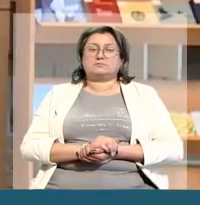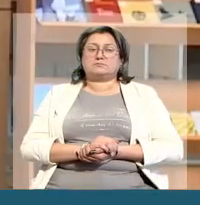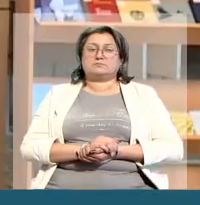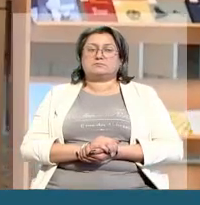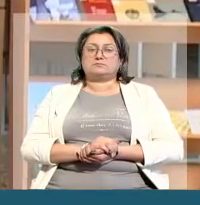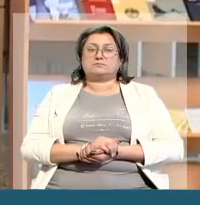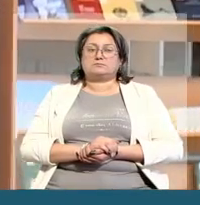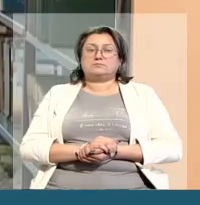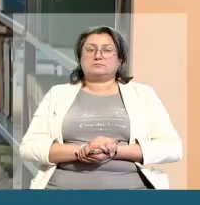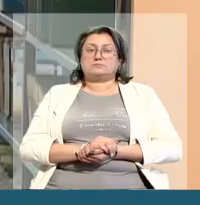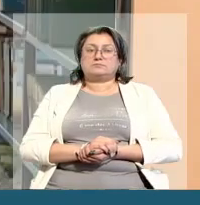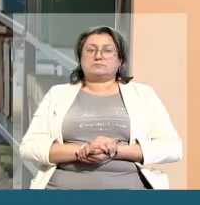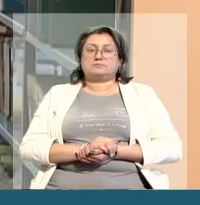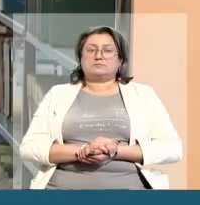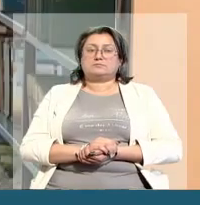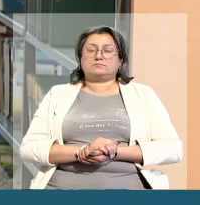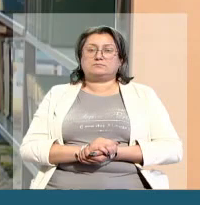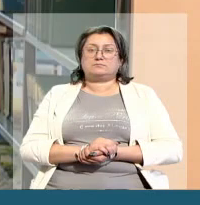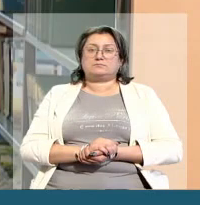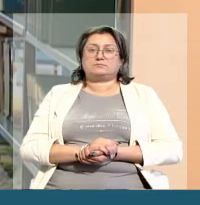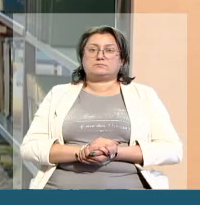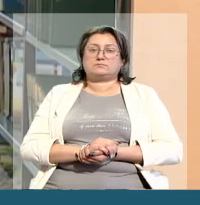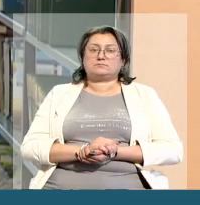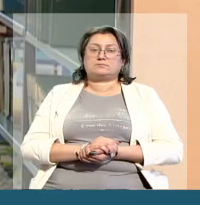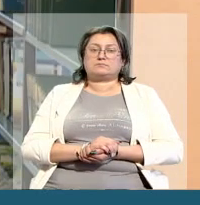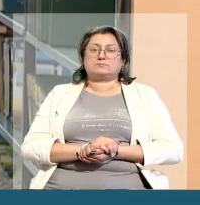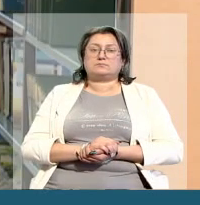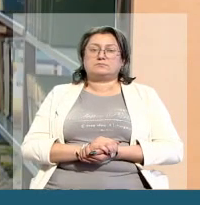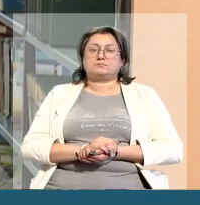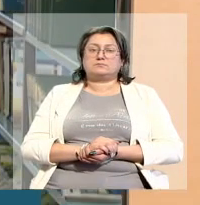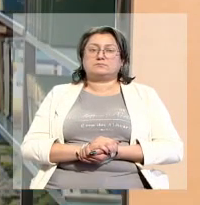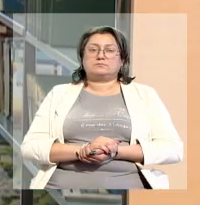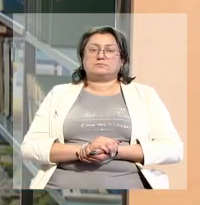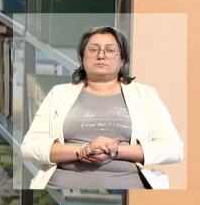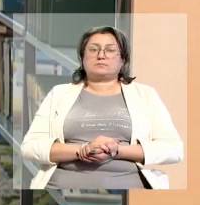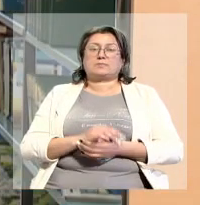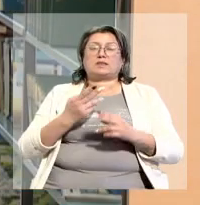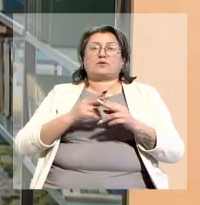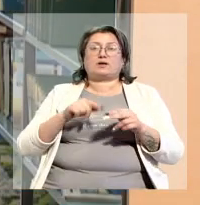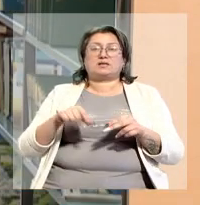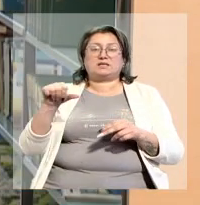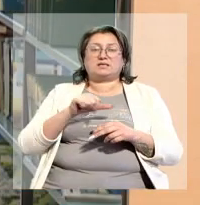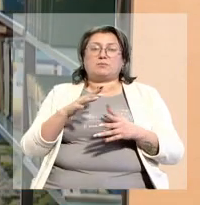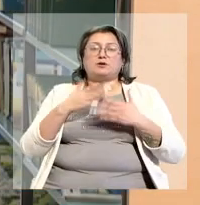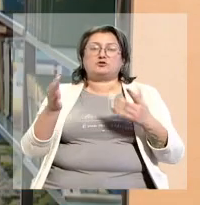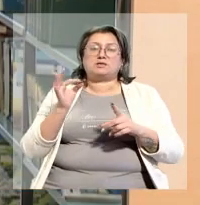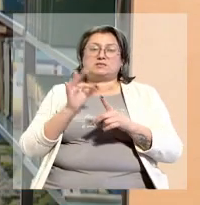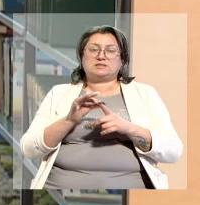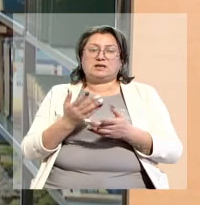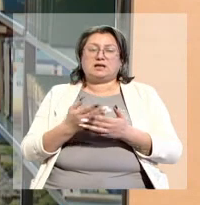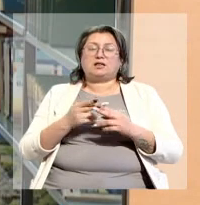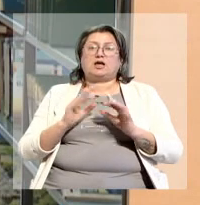қонайық. Басталып отқан апталықтың үлкен бір мақсаты бар. Бұл мақсат ең алдымен мына біздің